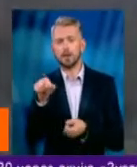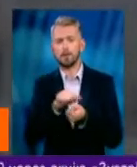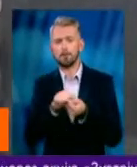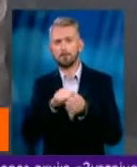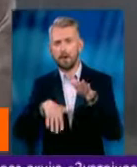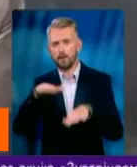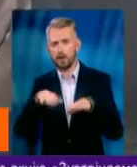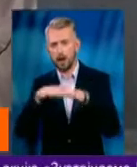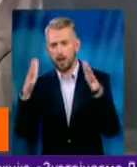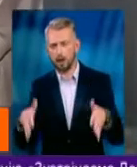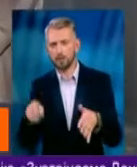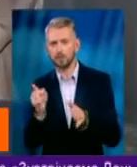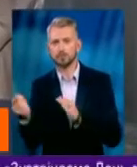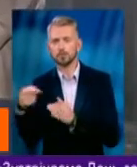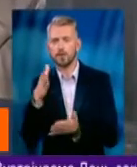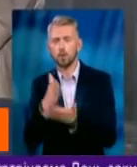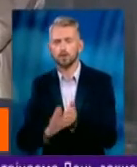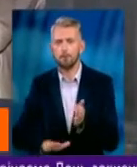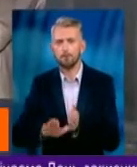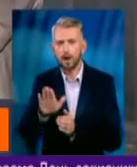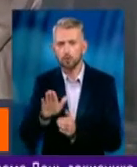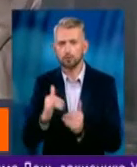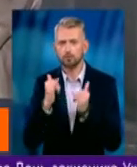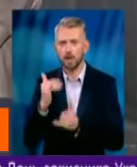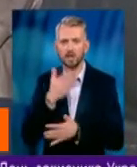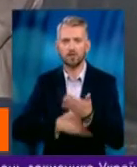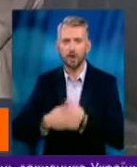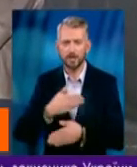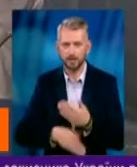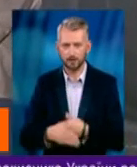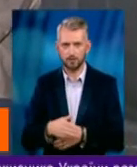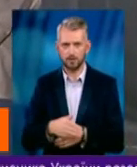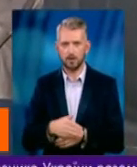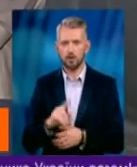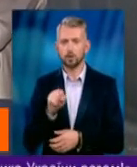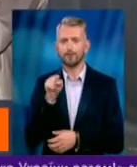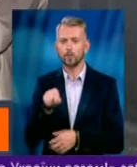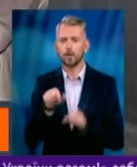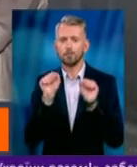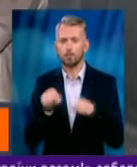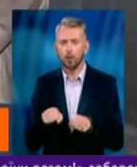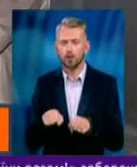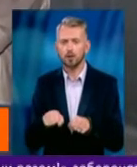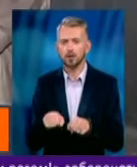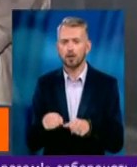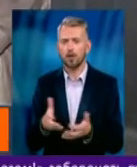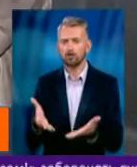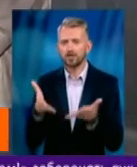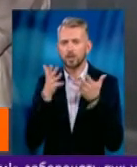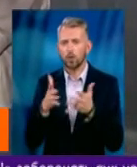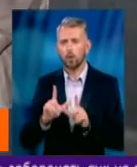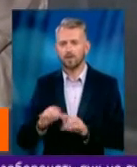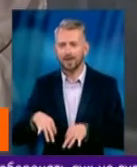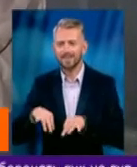матеріалами знаходиться пандус. Пандус – це для інвалідів, щоб вони могли чітко заїхати і